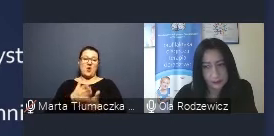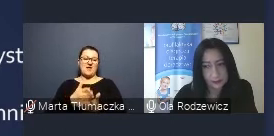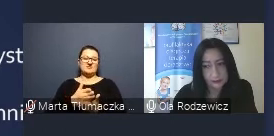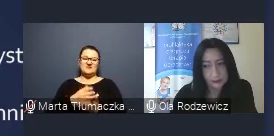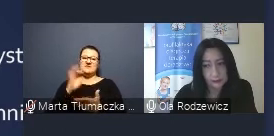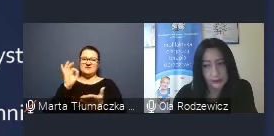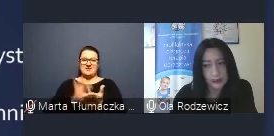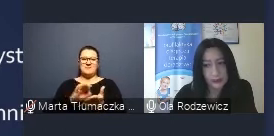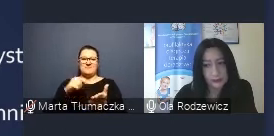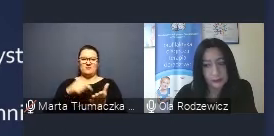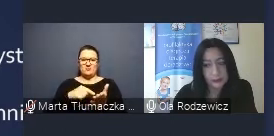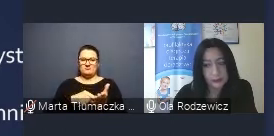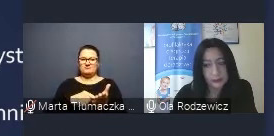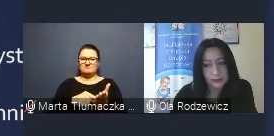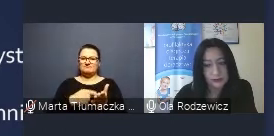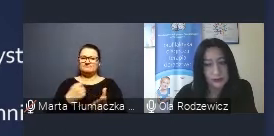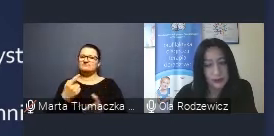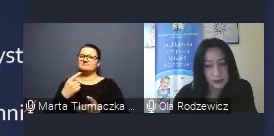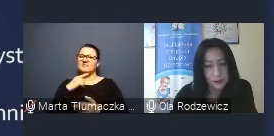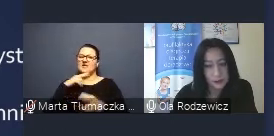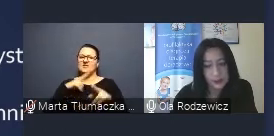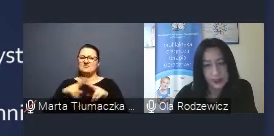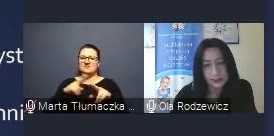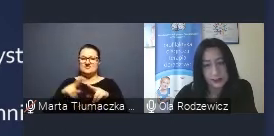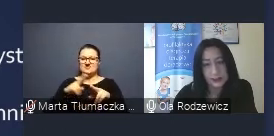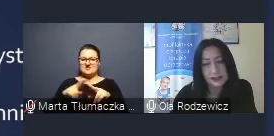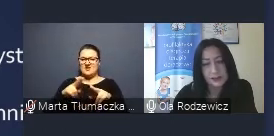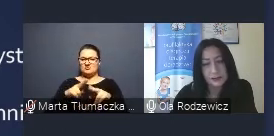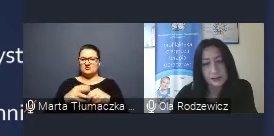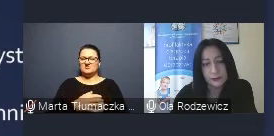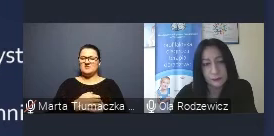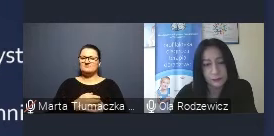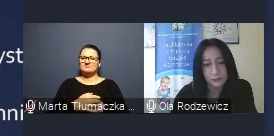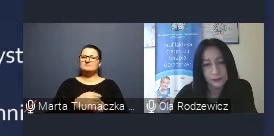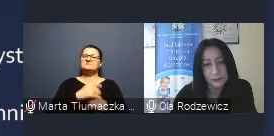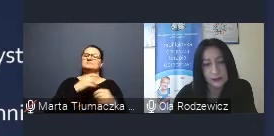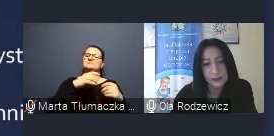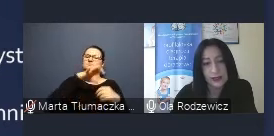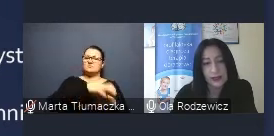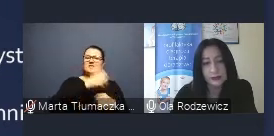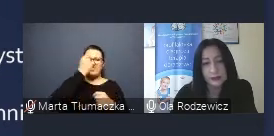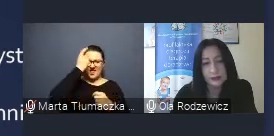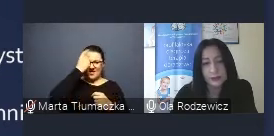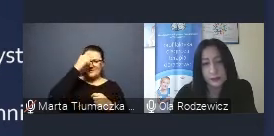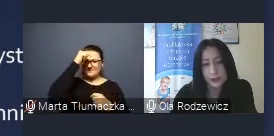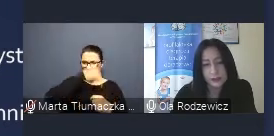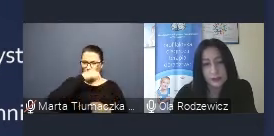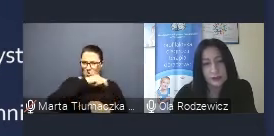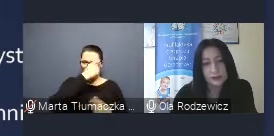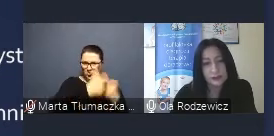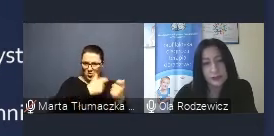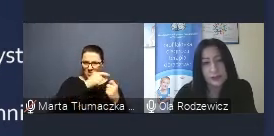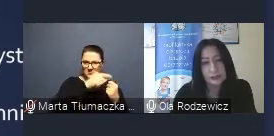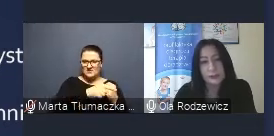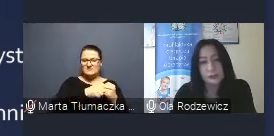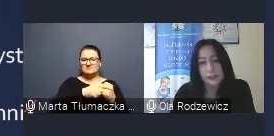2, z którego korzystam i które jest świetnym narzędziem oprócz skali inteligencji, które wykonują psycholodzy, to narzędzie